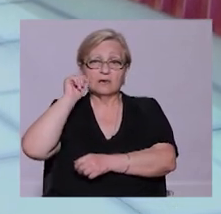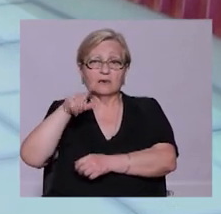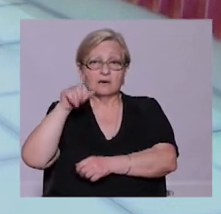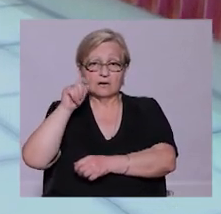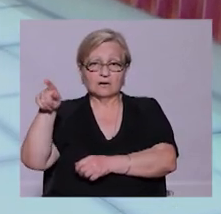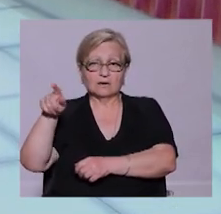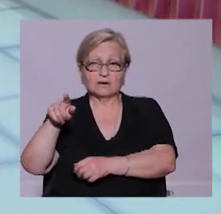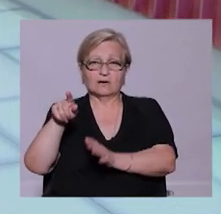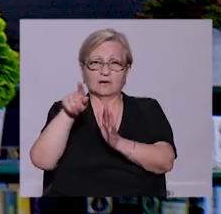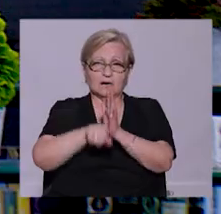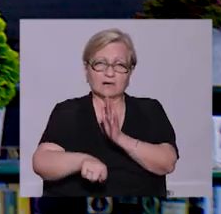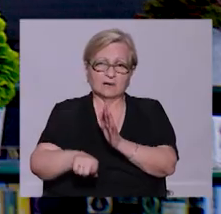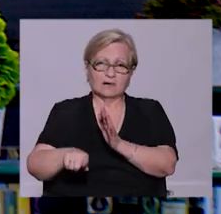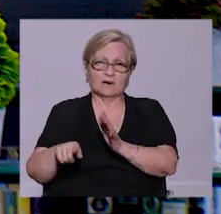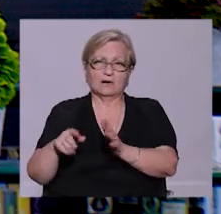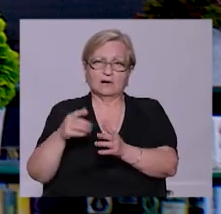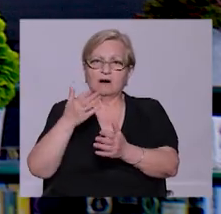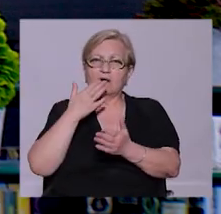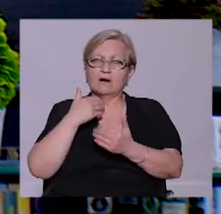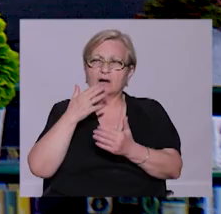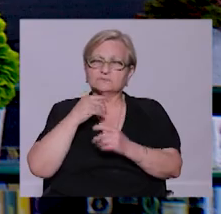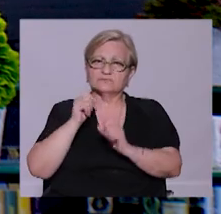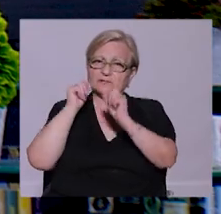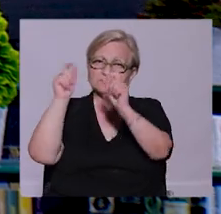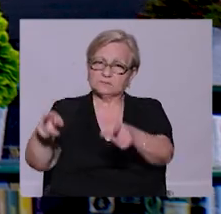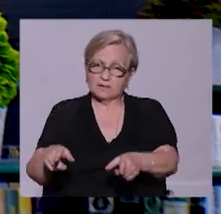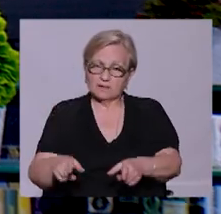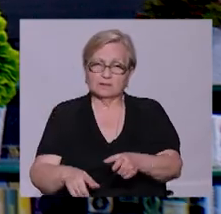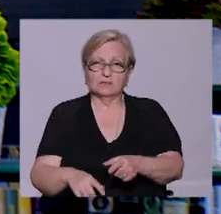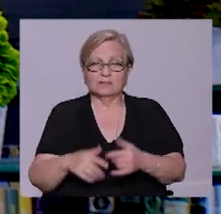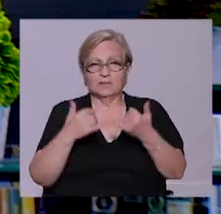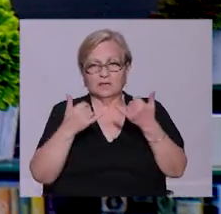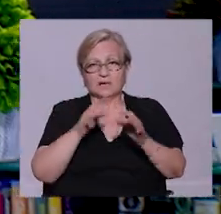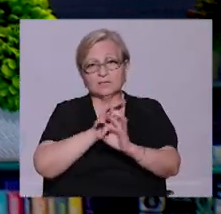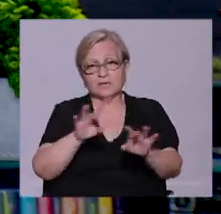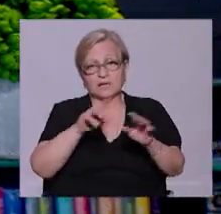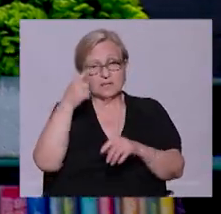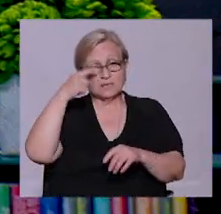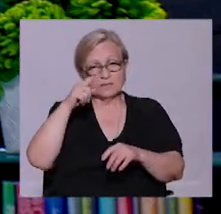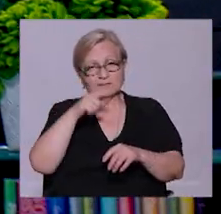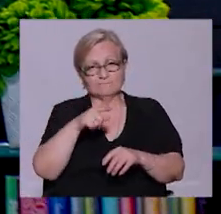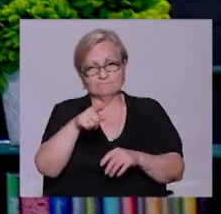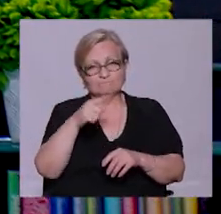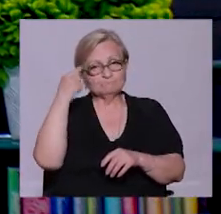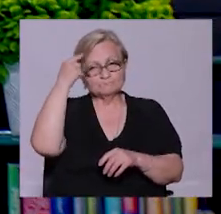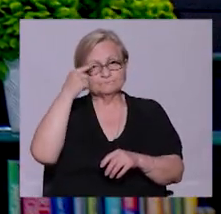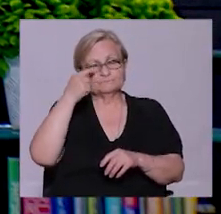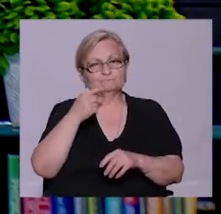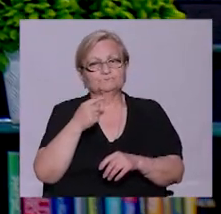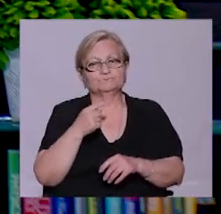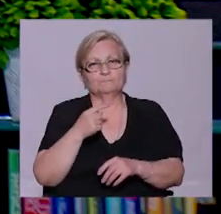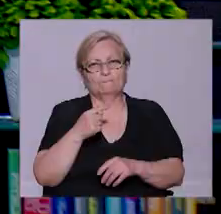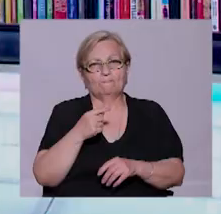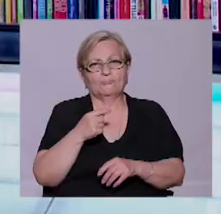უნდოდა, იაფად იშოვა ადვილად და გაუსინჯავად დაკარგა. ახლა კი იგავარაკის გააზრების